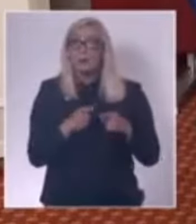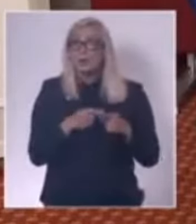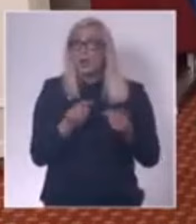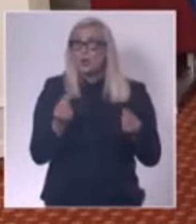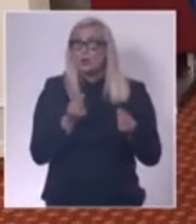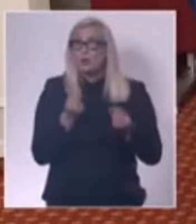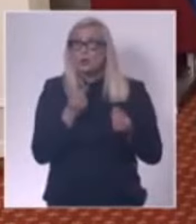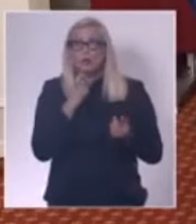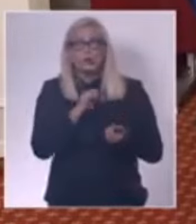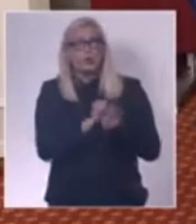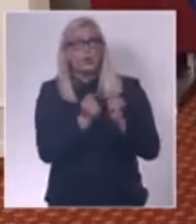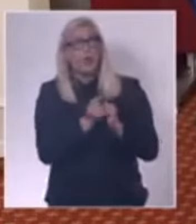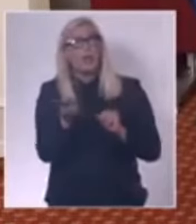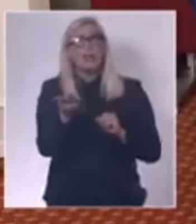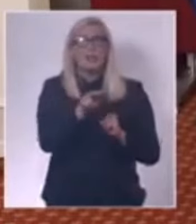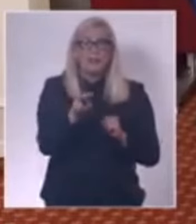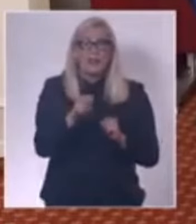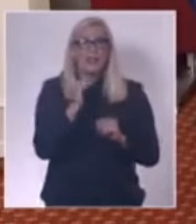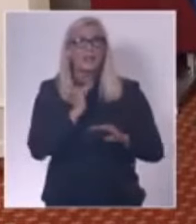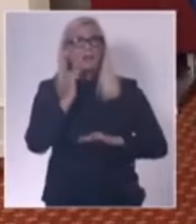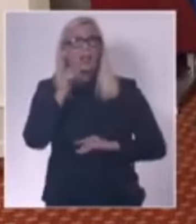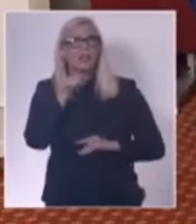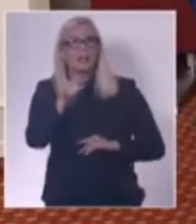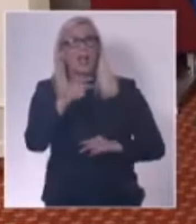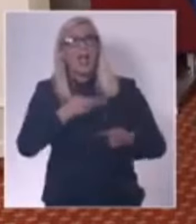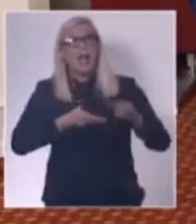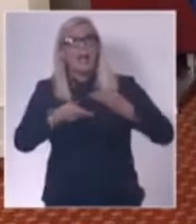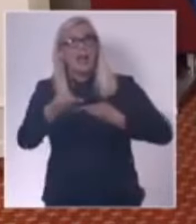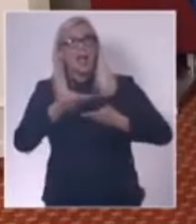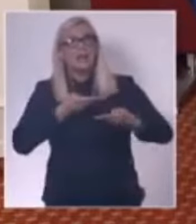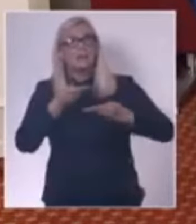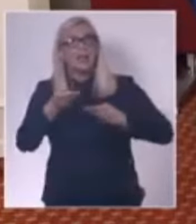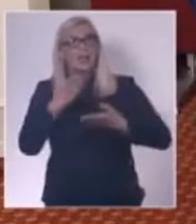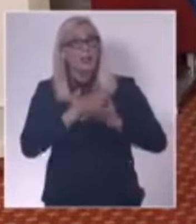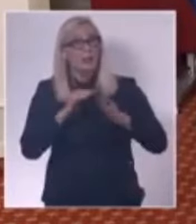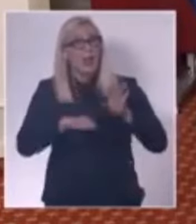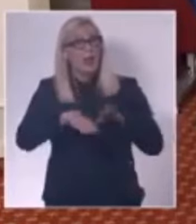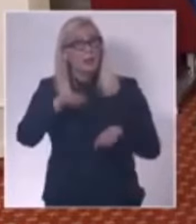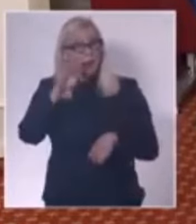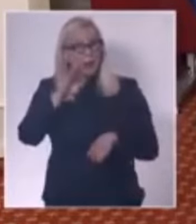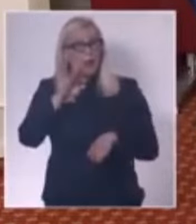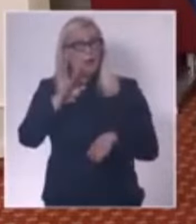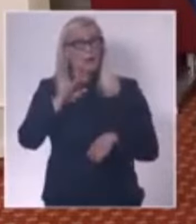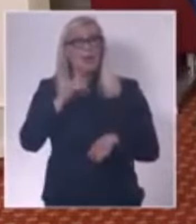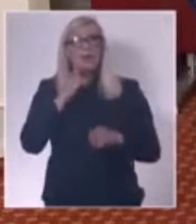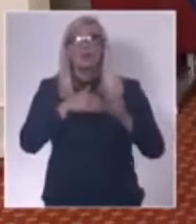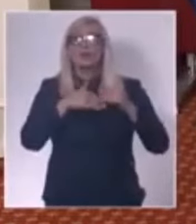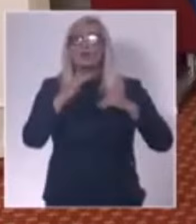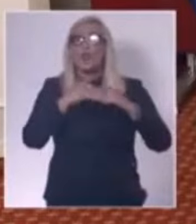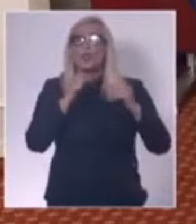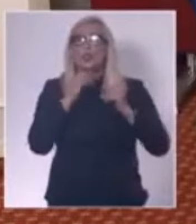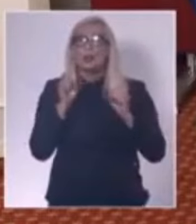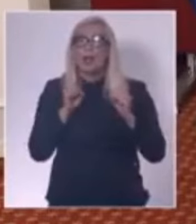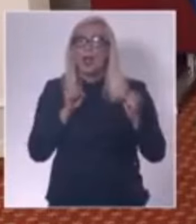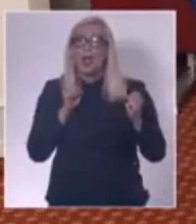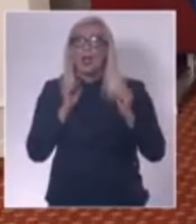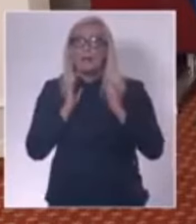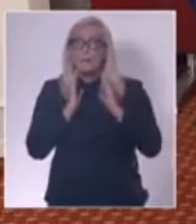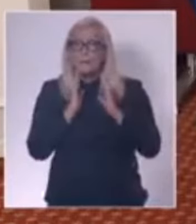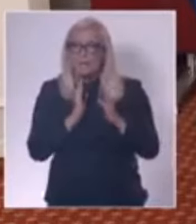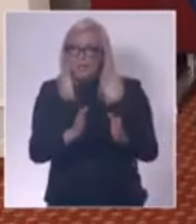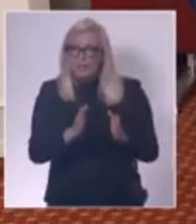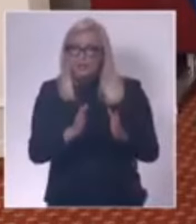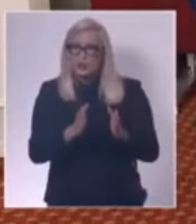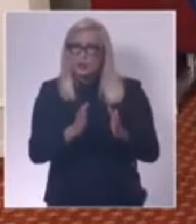E pas takimit Kurti dhe Mickoski janë deklaruar për media. Në këtë rast kreu qeveritar ka thënë se për incidentin e presidentes së Kosovës Vjosa